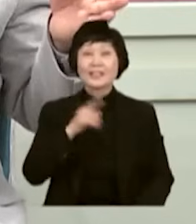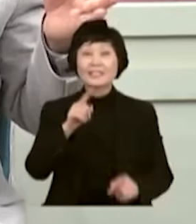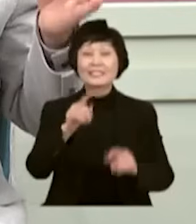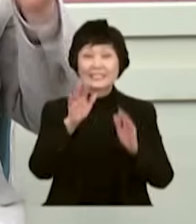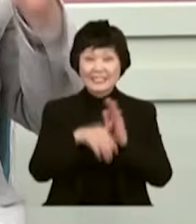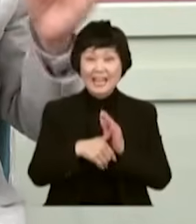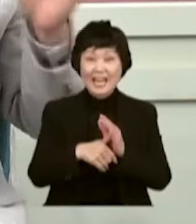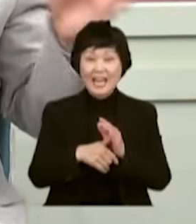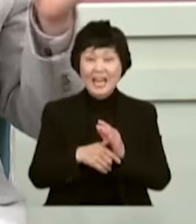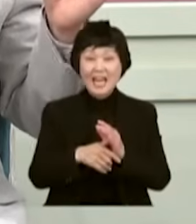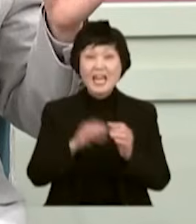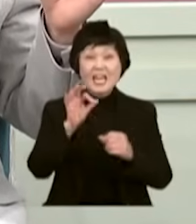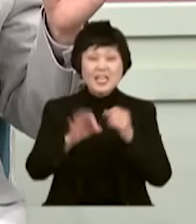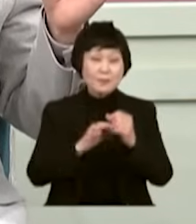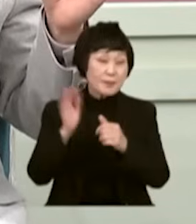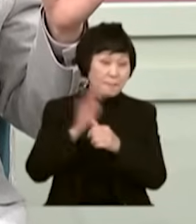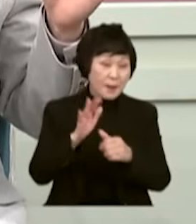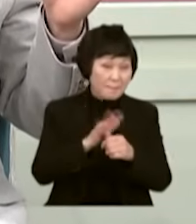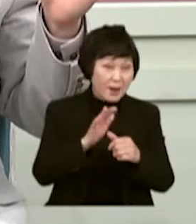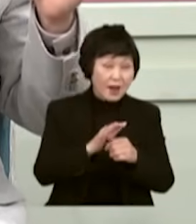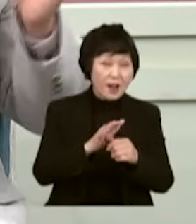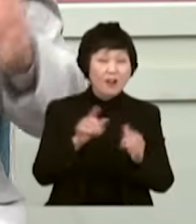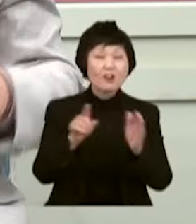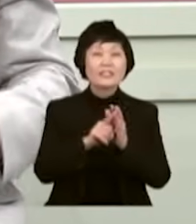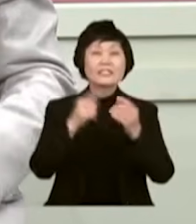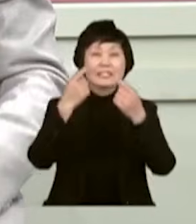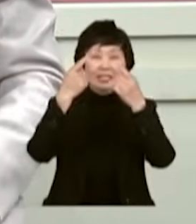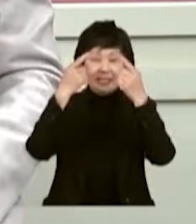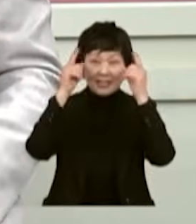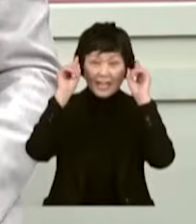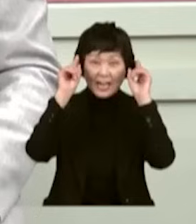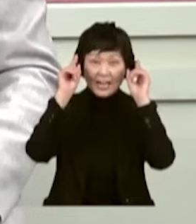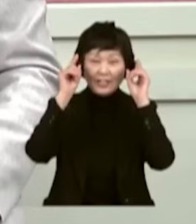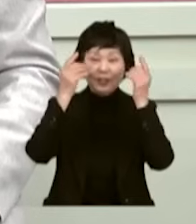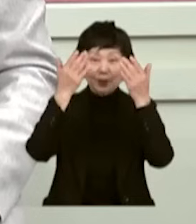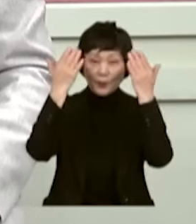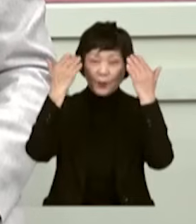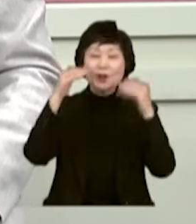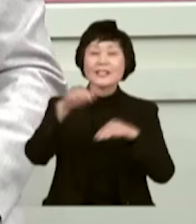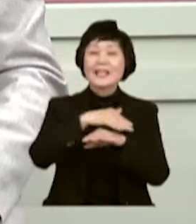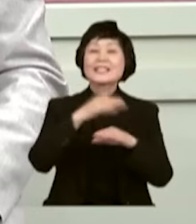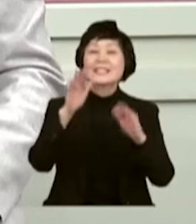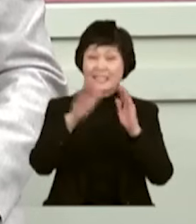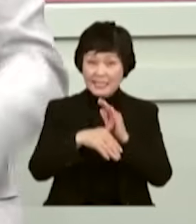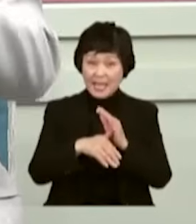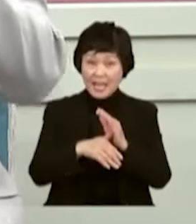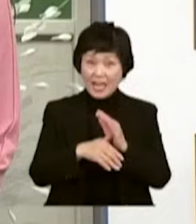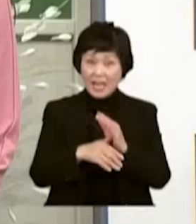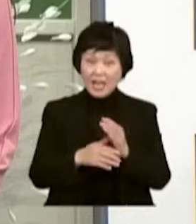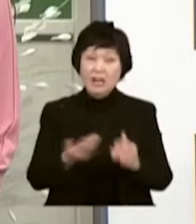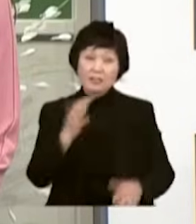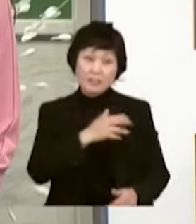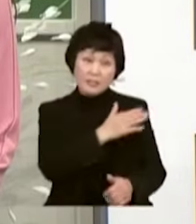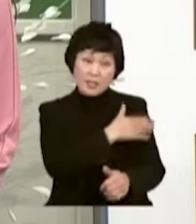때거든요. 네네네. 돈이 있어야 되는 거예요. 근데 이 친구가 연예계 생활을 한 지가 오래되지 않았어요. 네. 이 친구도